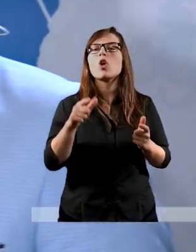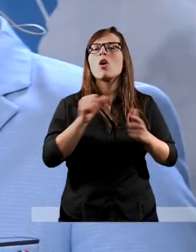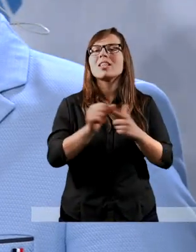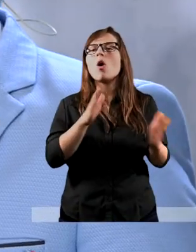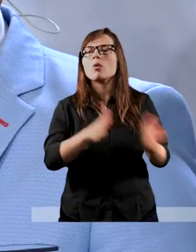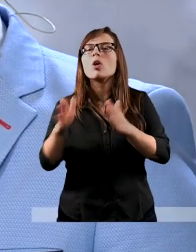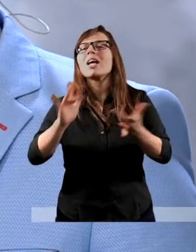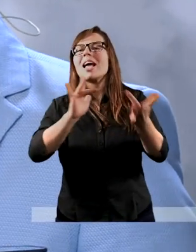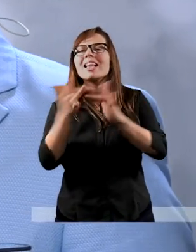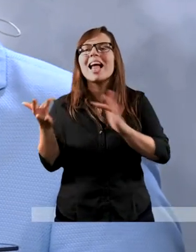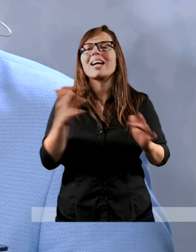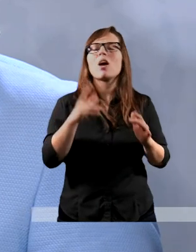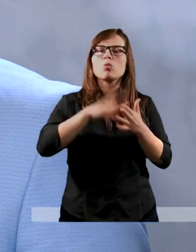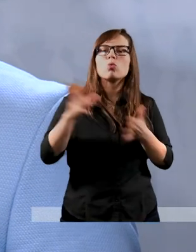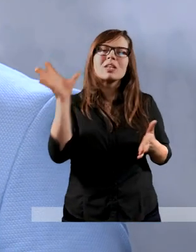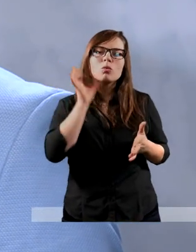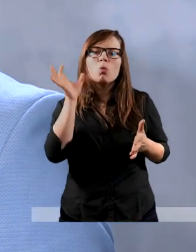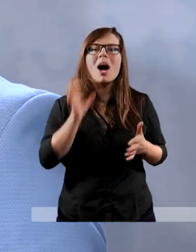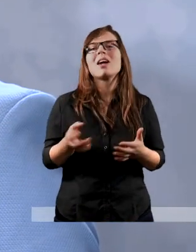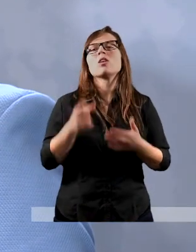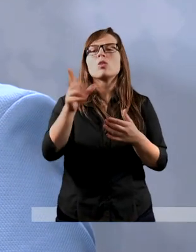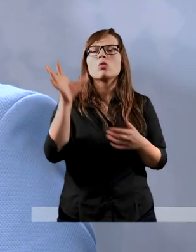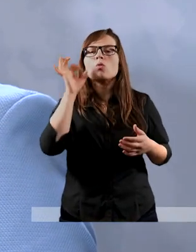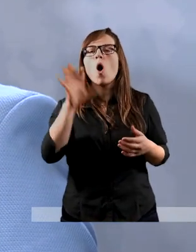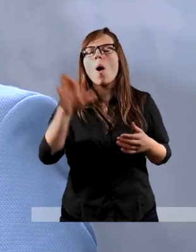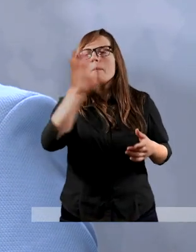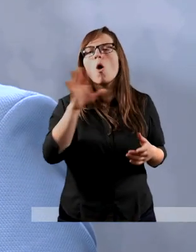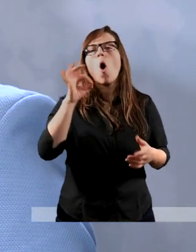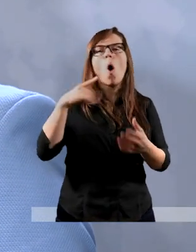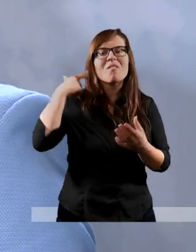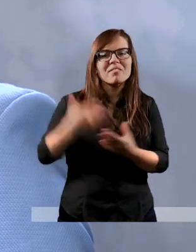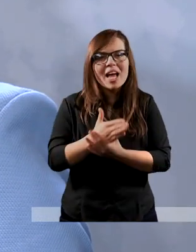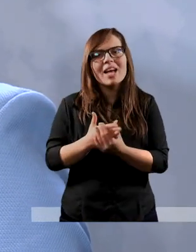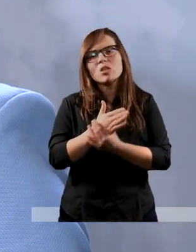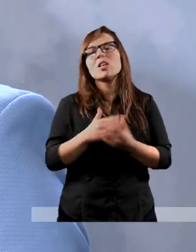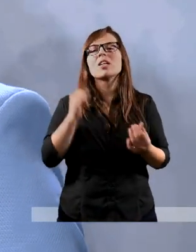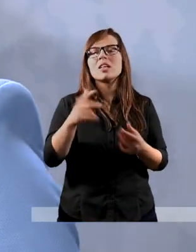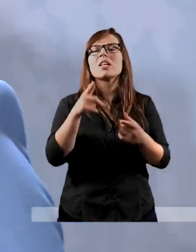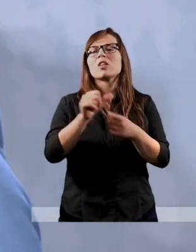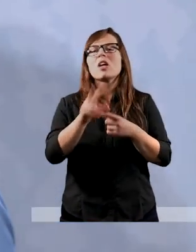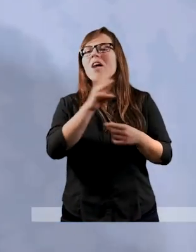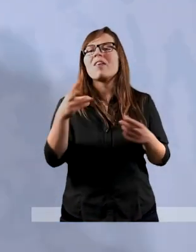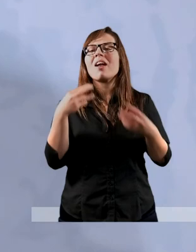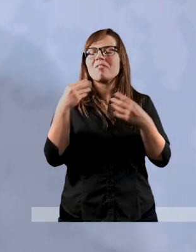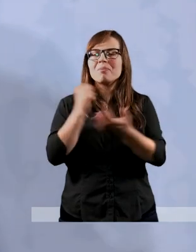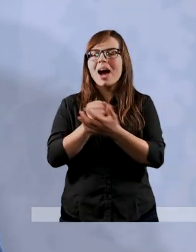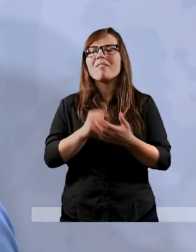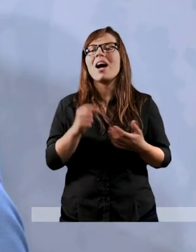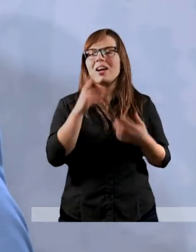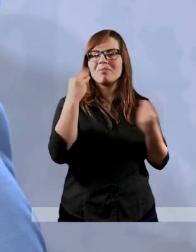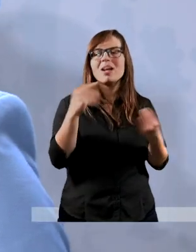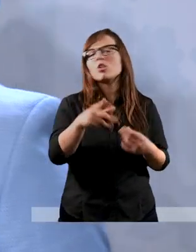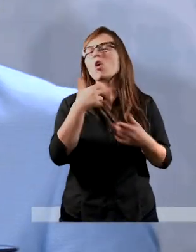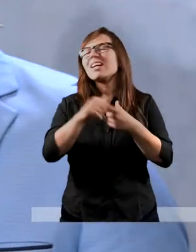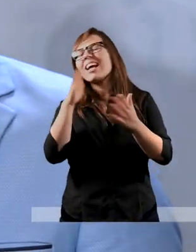są internauci, którzy słuchają. Słuchać o Bogu, słuchać o wierze nie jest prosta sprawa. Nie jest to